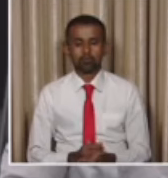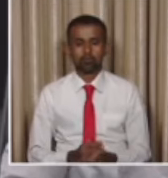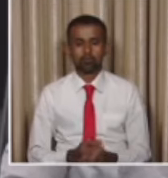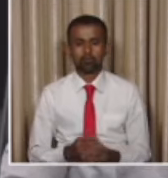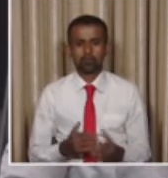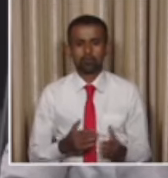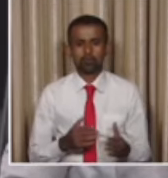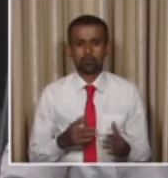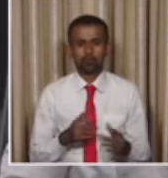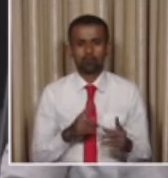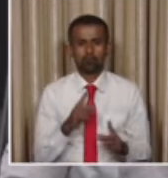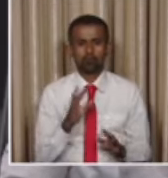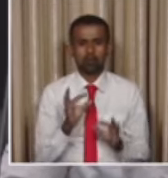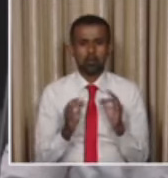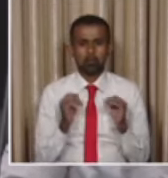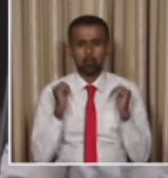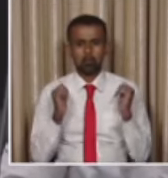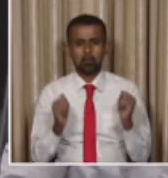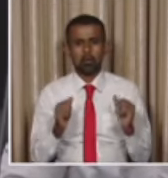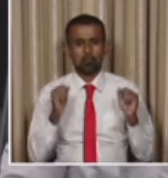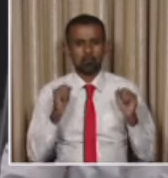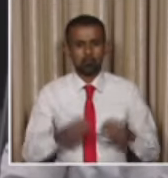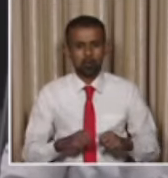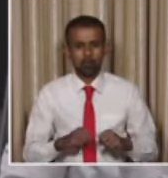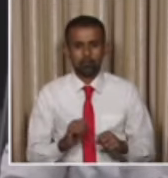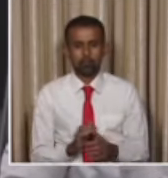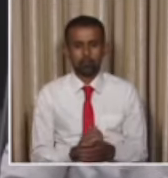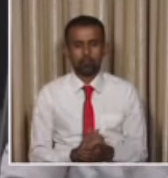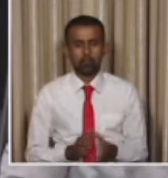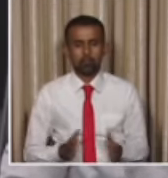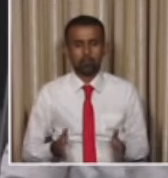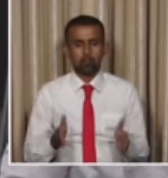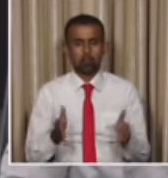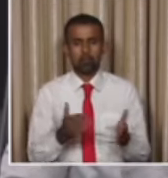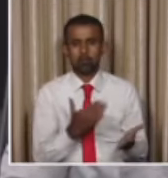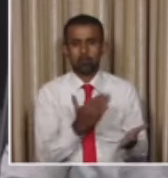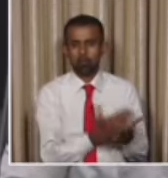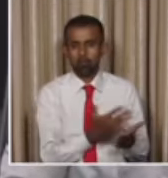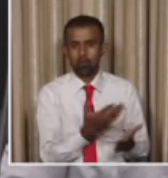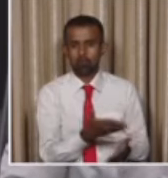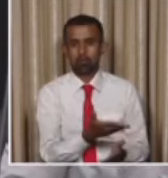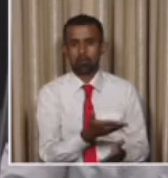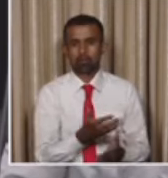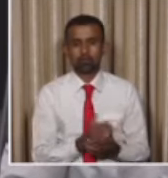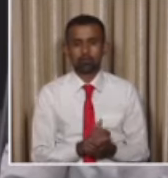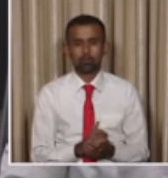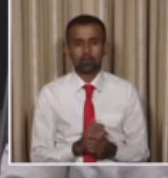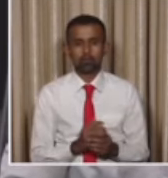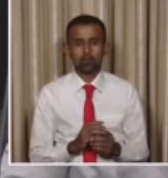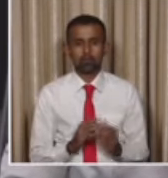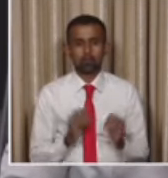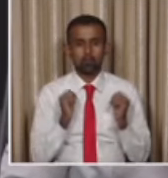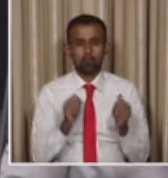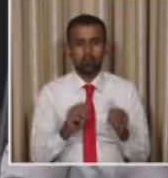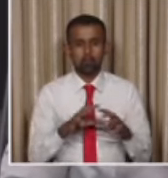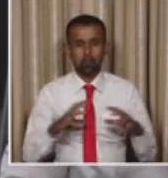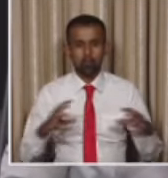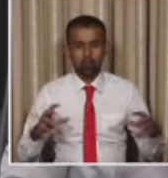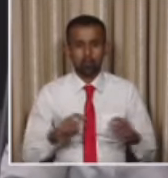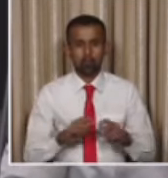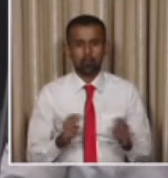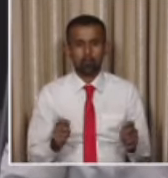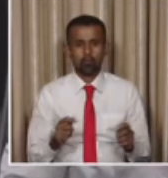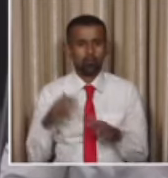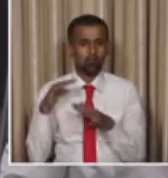කතන්දර පාලන් කඩා වැටිනෝ, පාරවල් නතර වෙලා තියනවා, බෝකු කටවල් බියව වෙනවා,